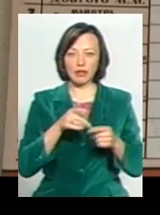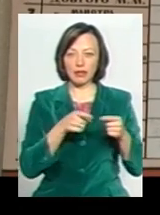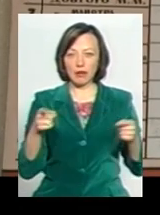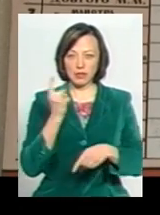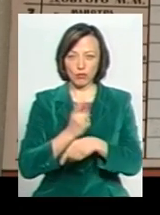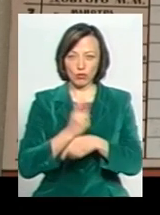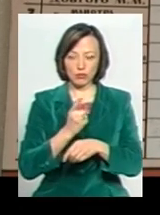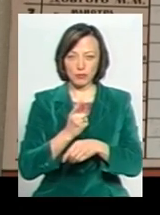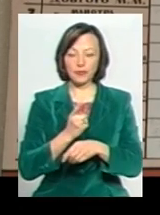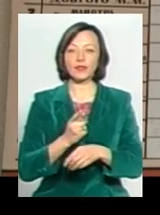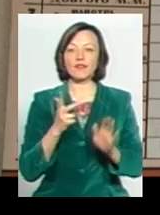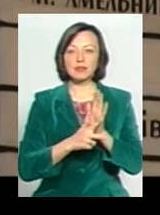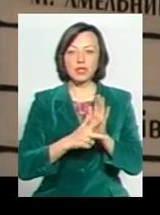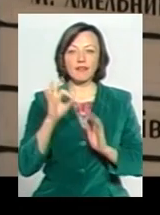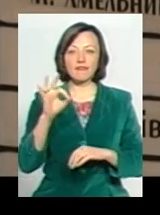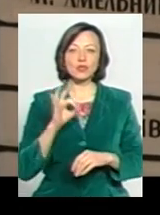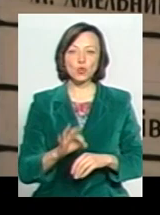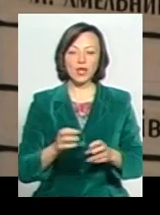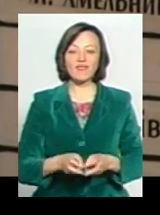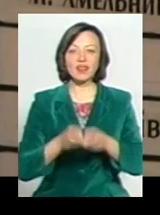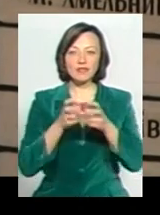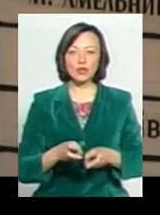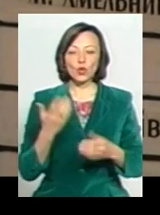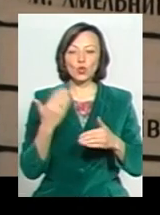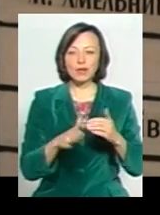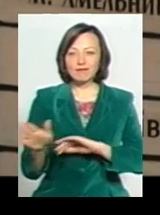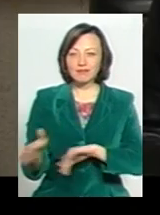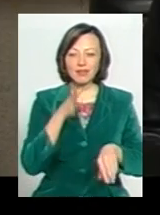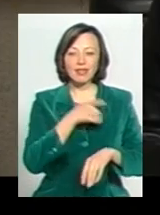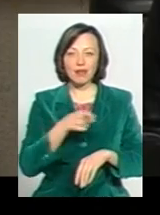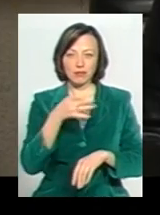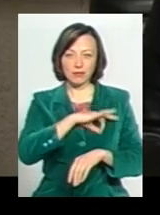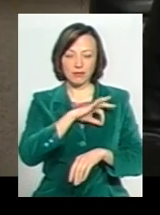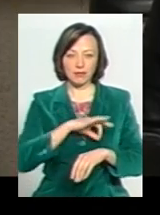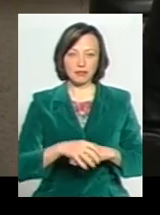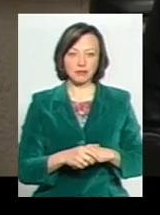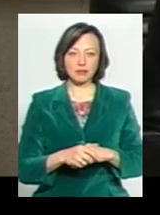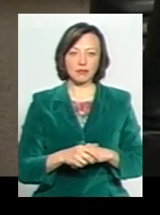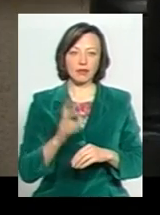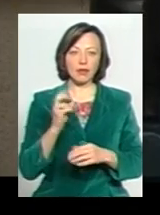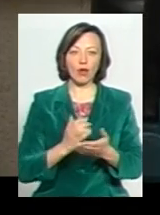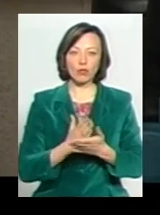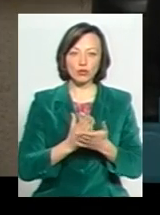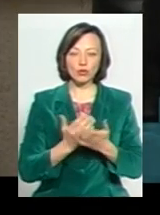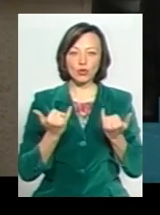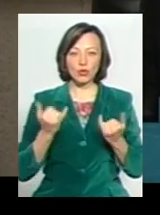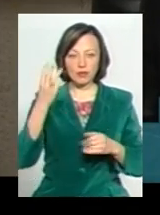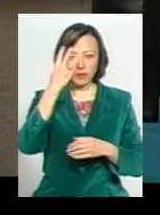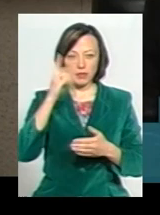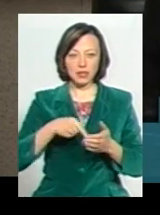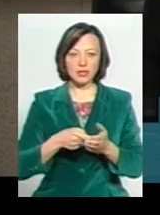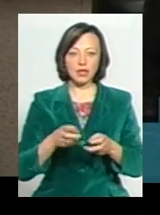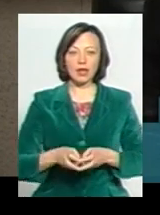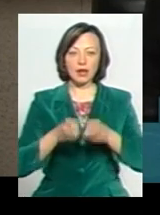котрих заборонено судом, 80% підйомників відпрацювали свій термін. На обслуговування на сьогоднішній день в Хмельницьку